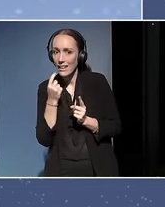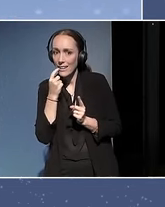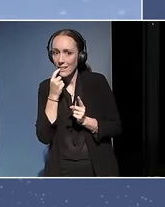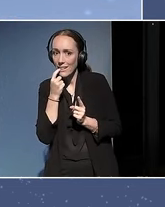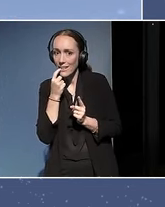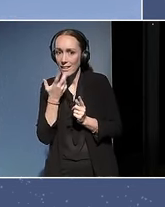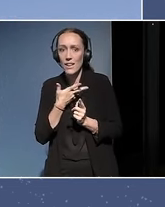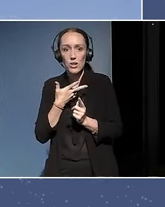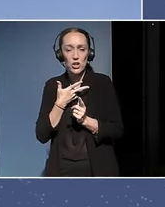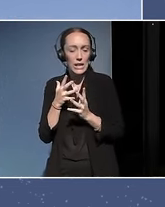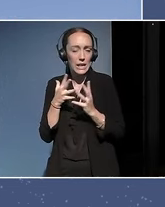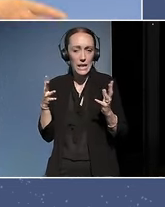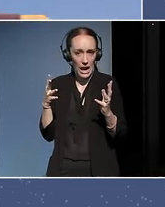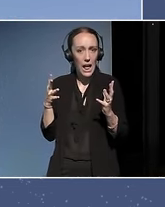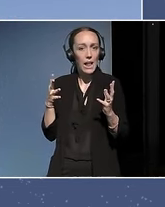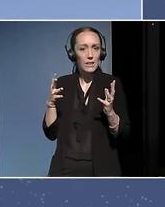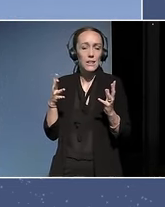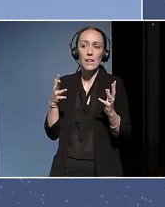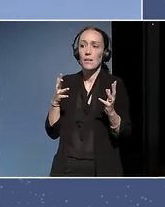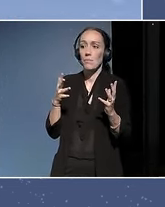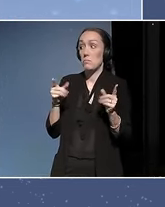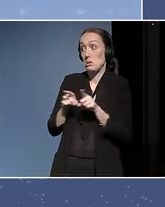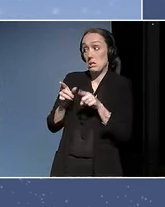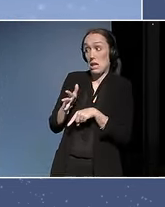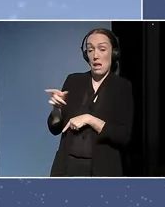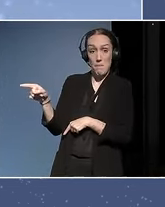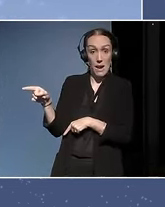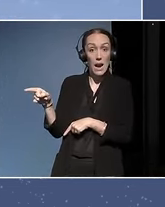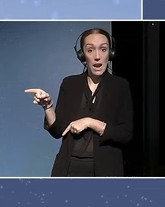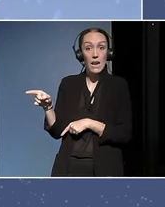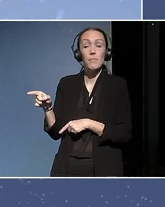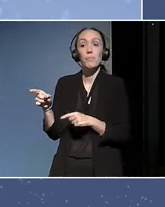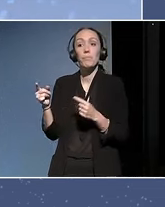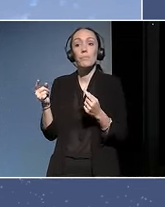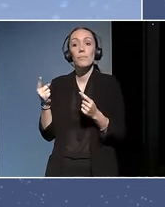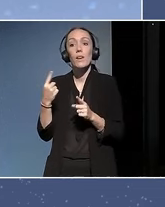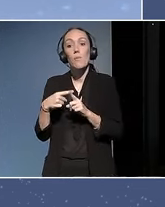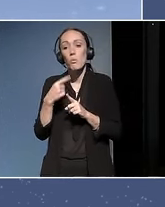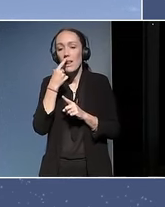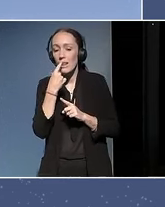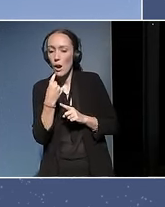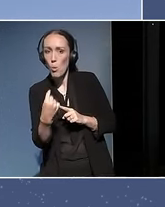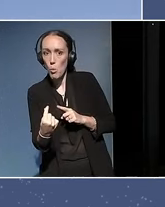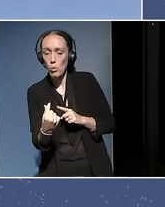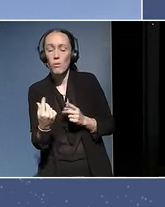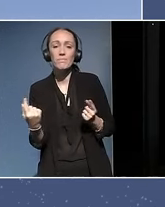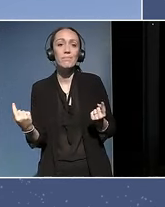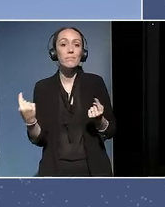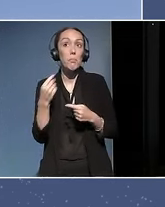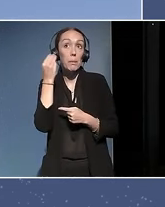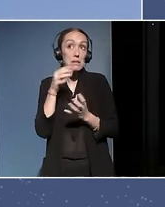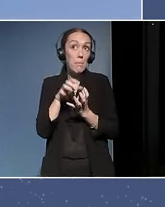spaz m simili a questo e con una parte anteriore molto allungata in